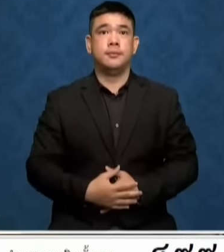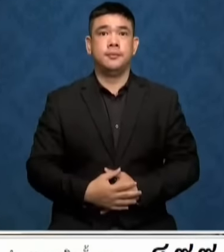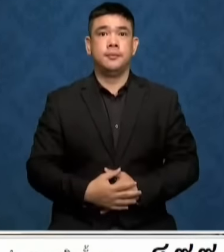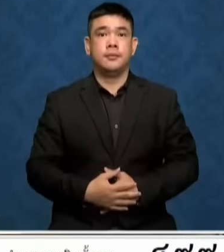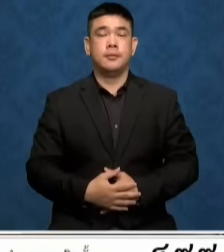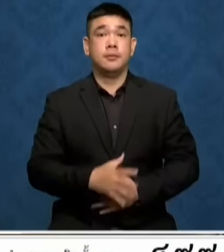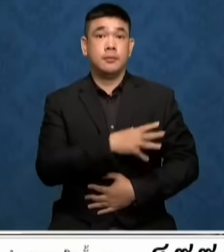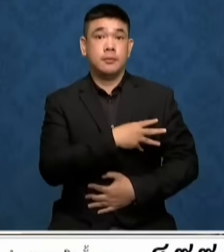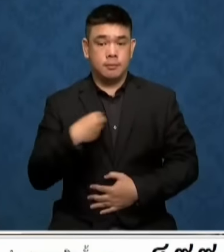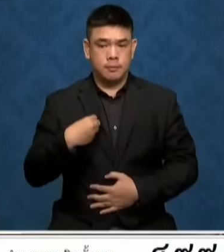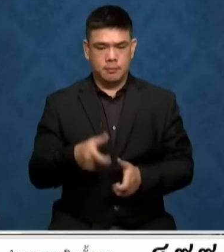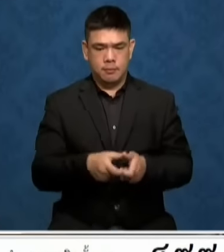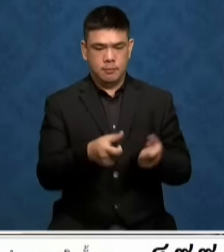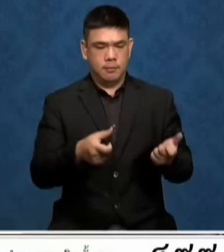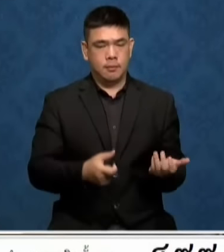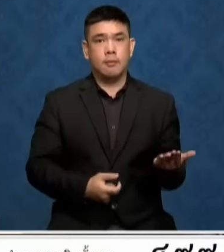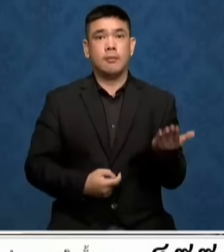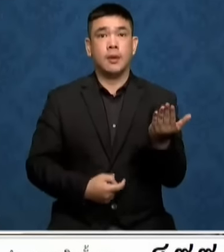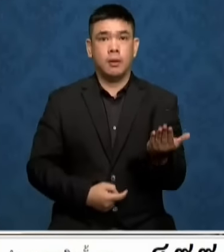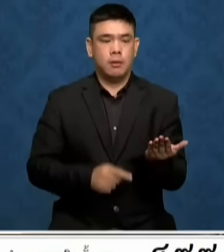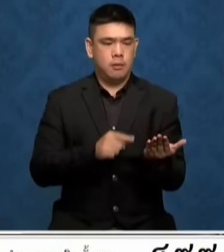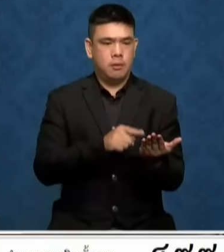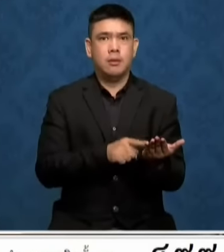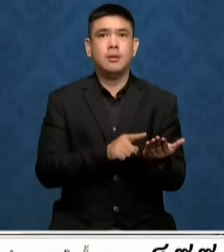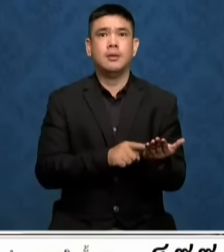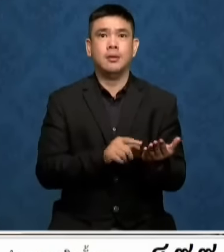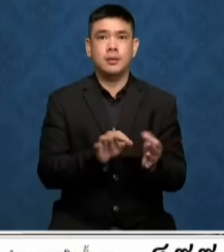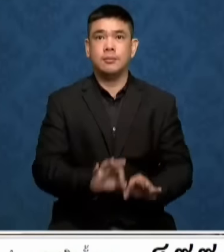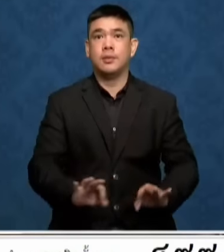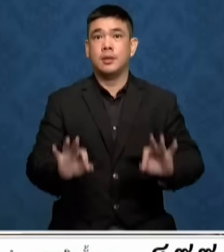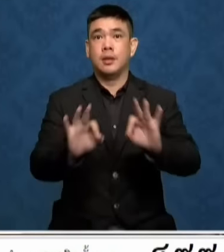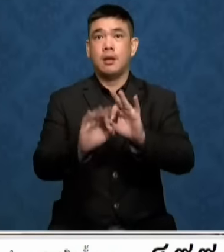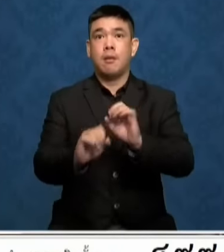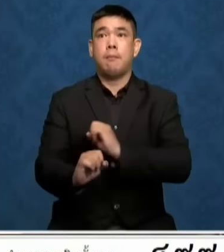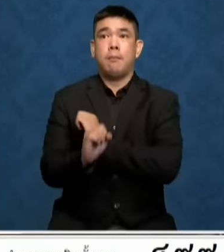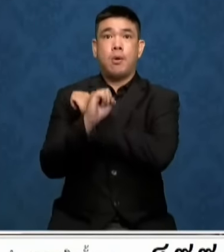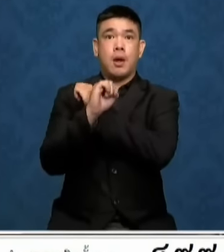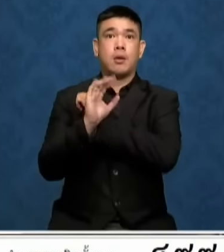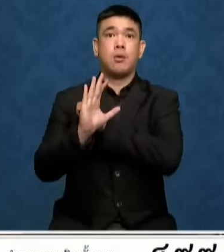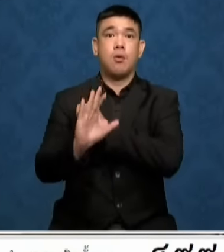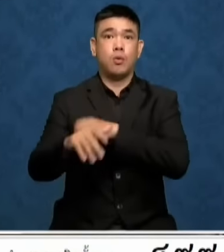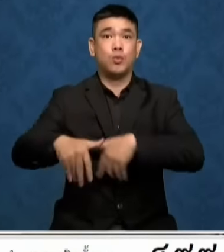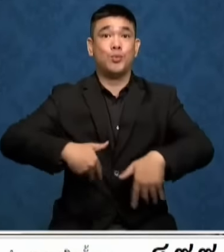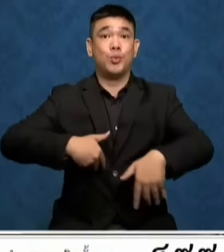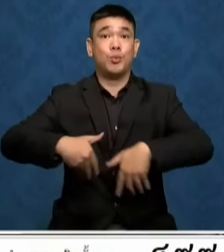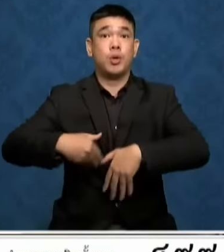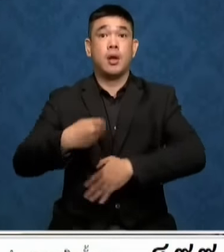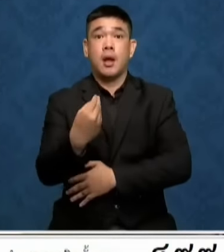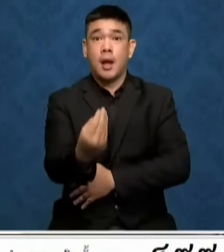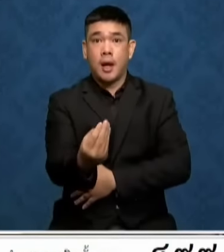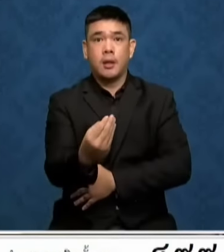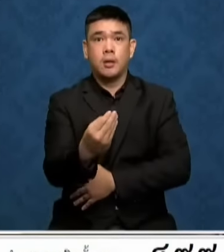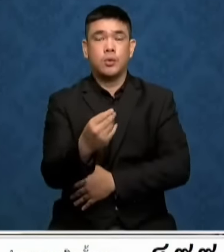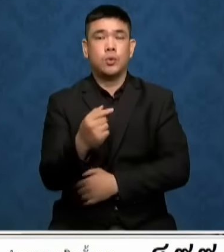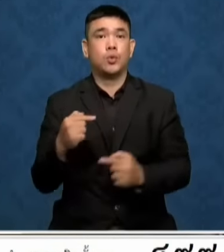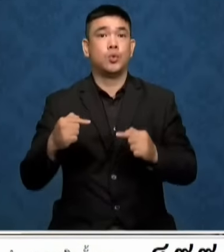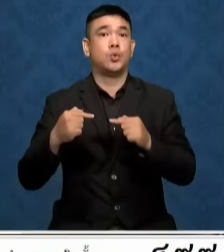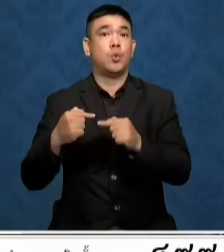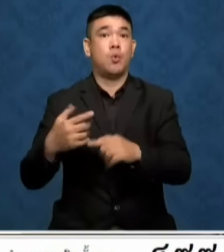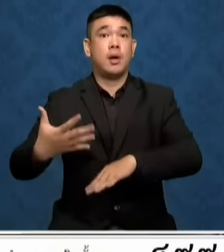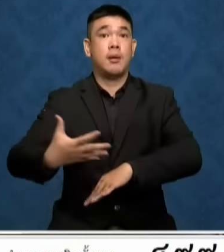ได้และรายงานฉบับนี้ค่ะจะเป็นหมุดหมายสำคัญในการปกป้องเจตจำนงของประชาชนที่ส่งผ่านพรรค